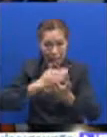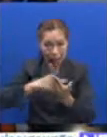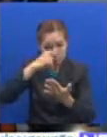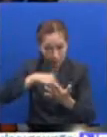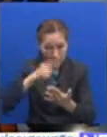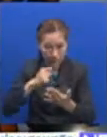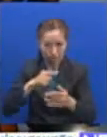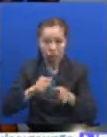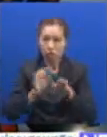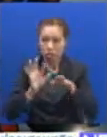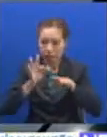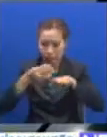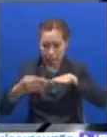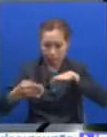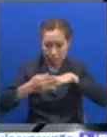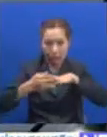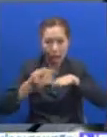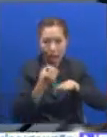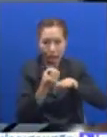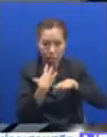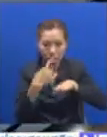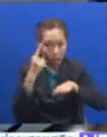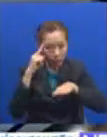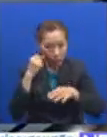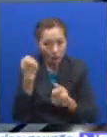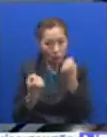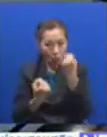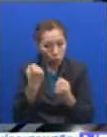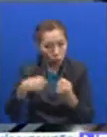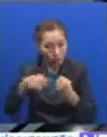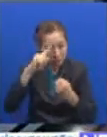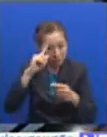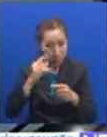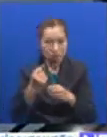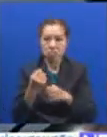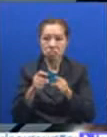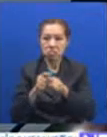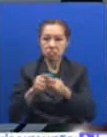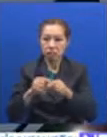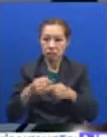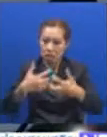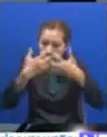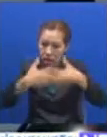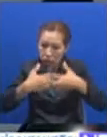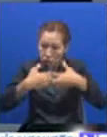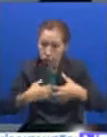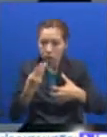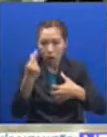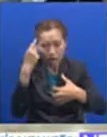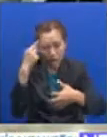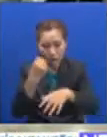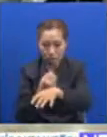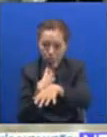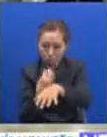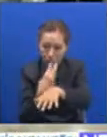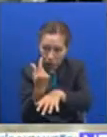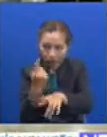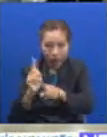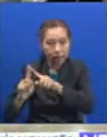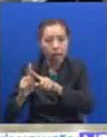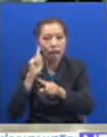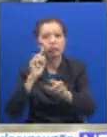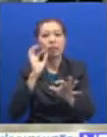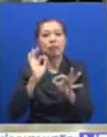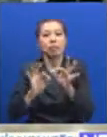า Eco Sticker เพื่อแสดงการประหยัดพลังงานรายละเอียดเครื่องยนต์และปริมาณของเสียเพื่อให้สอดคล้องตามการ